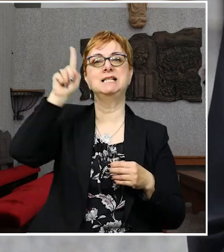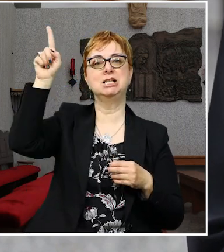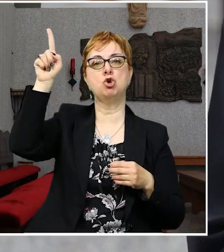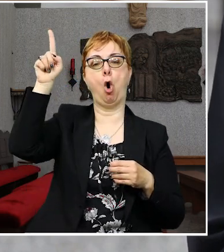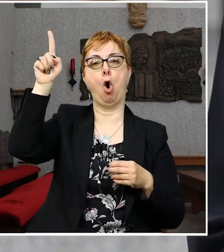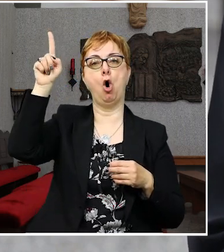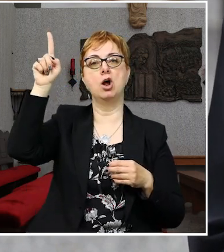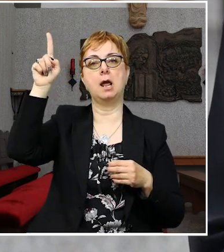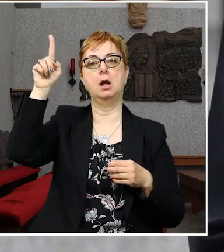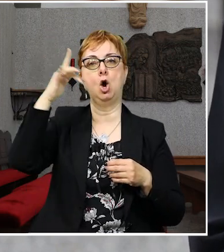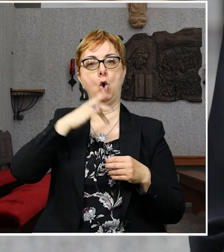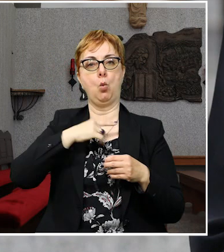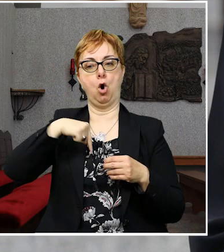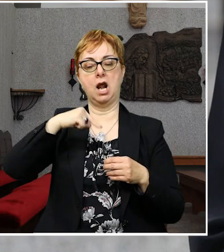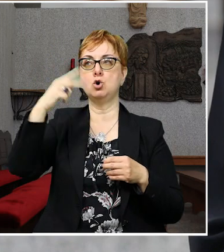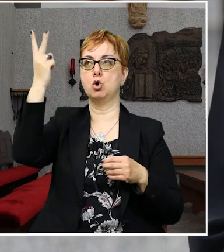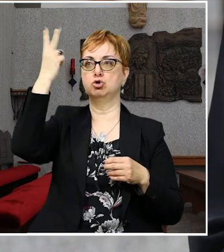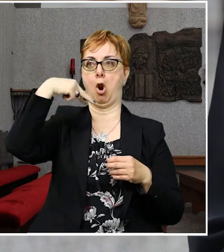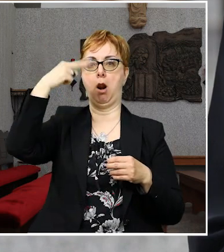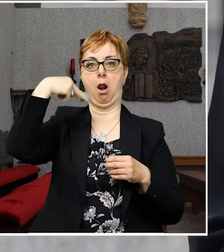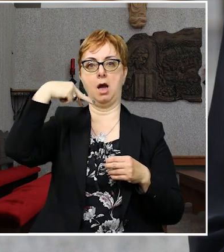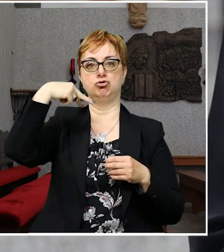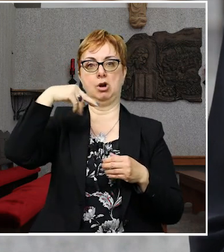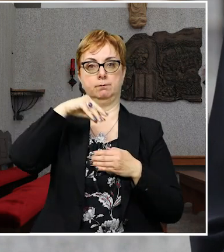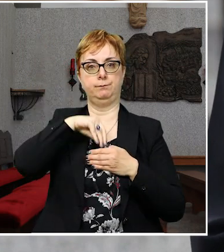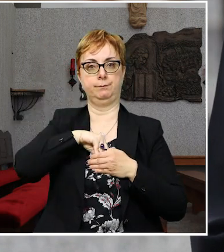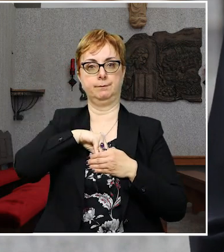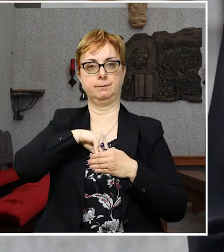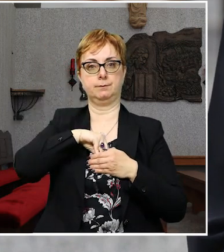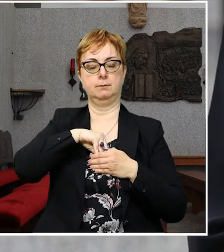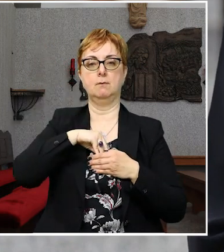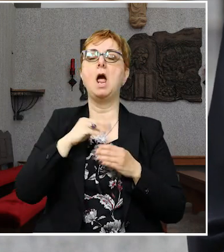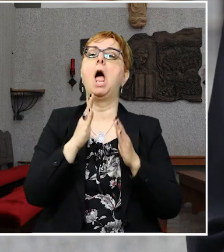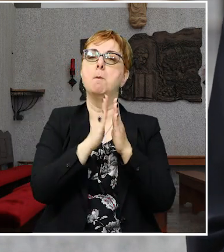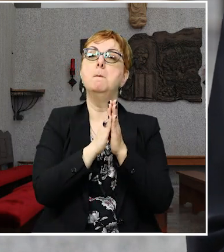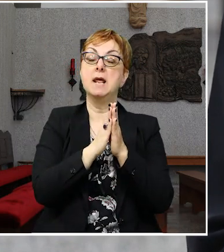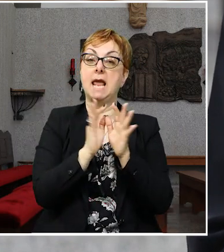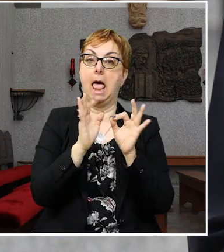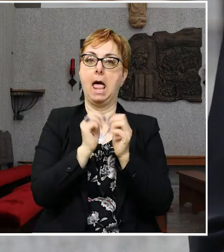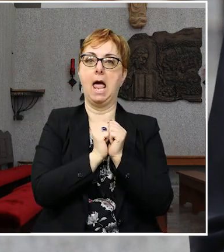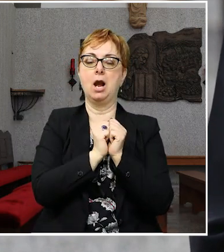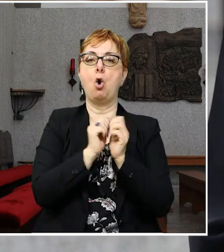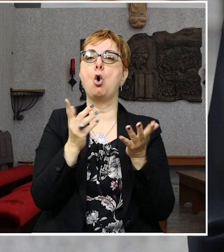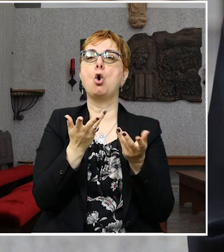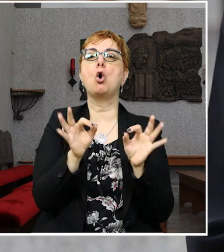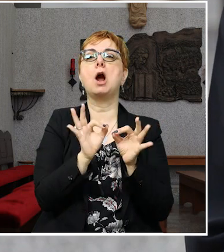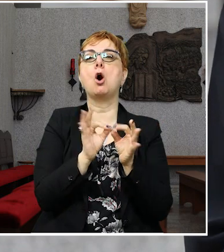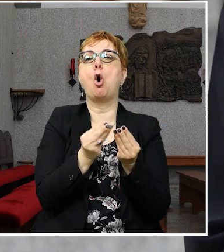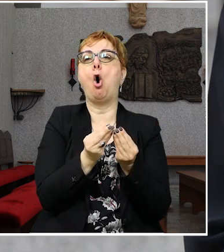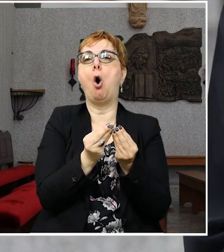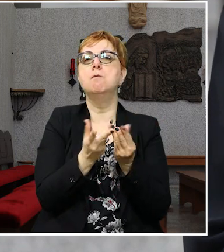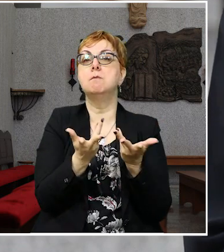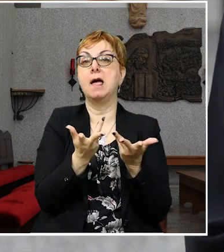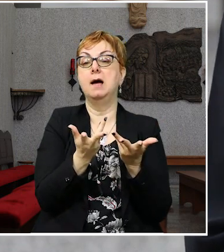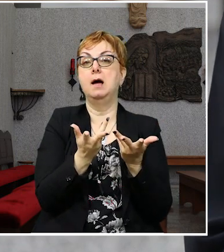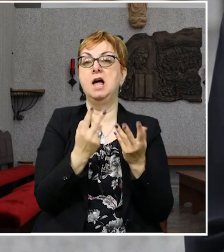legge all'interno del nostro cuore. Ecco allora, la preghiera è il centro